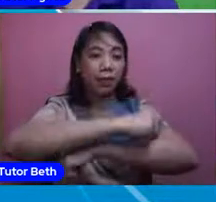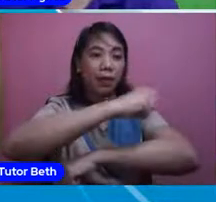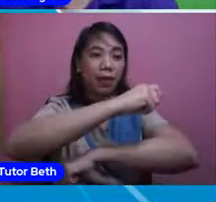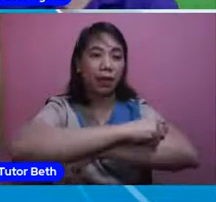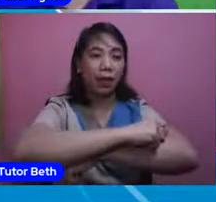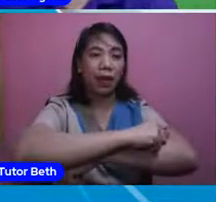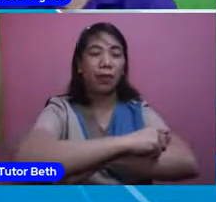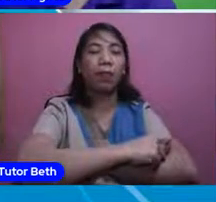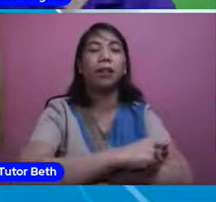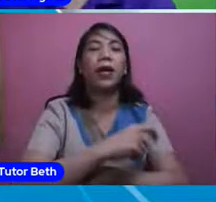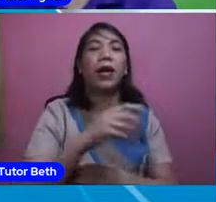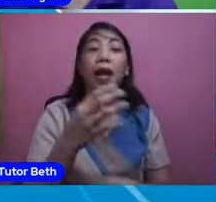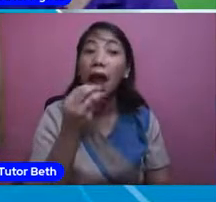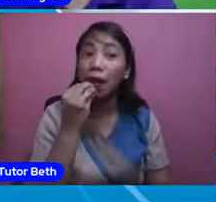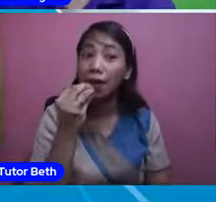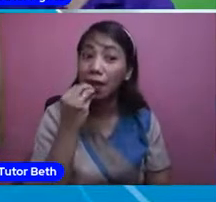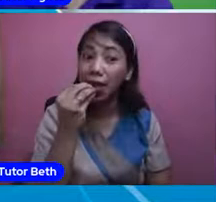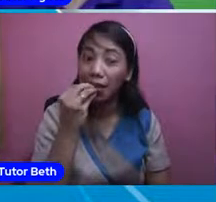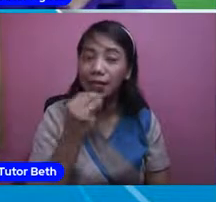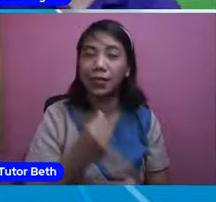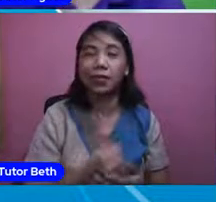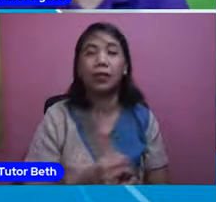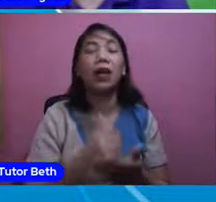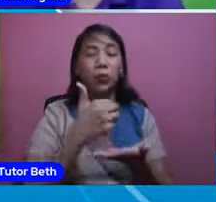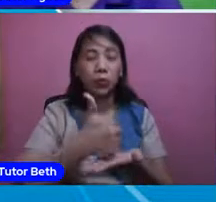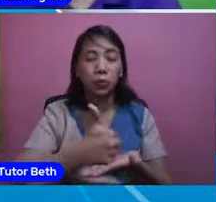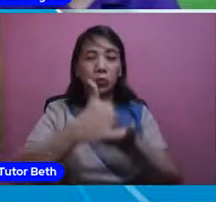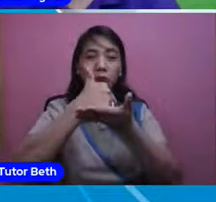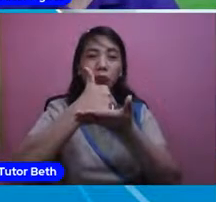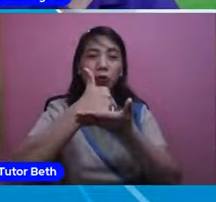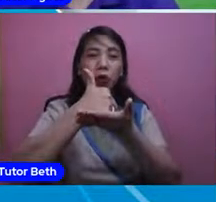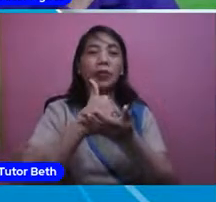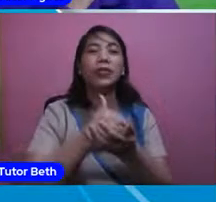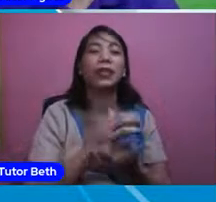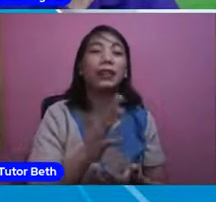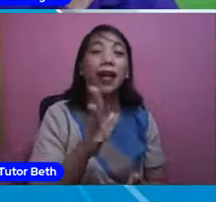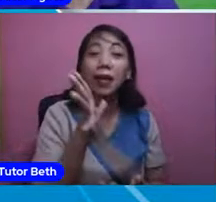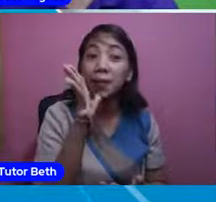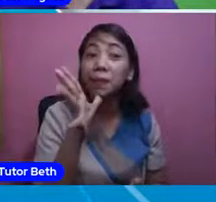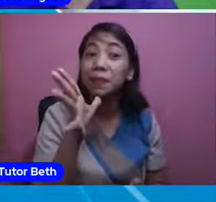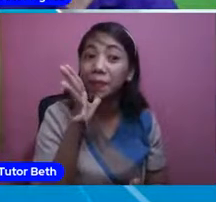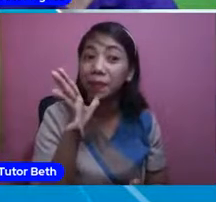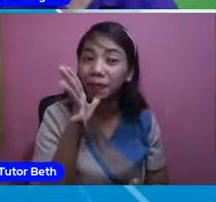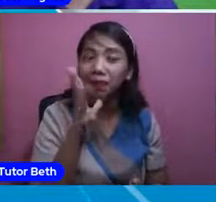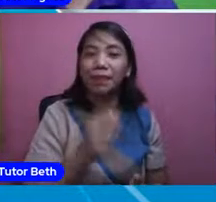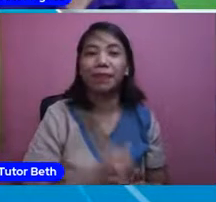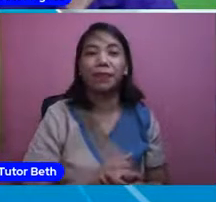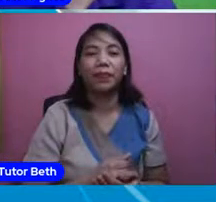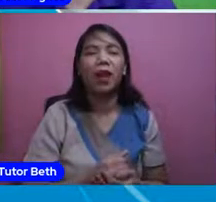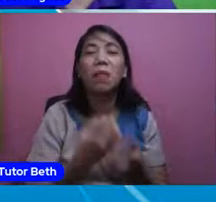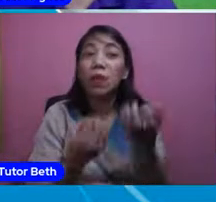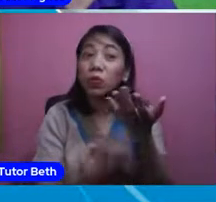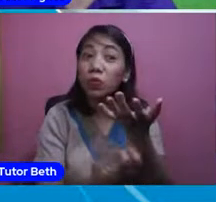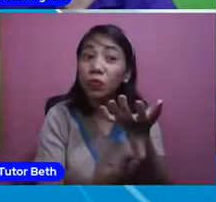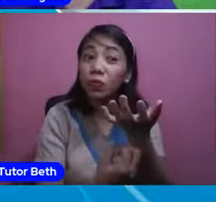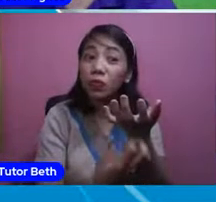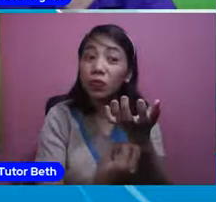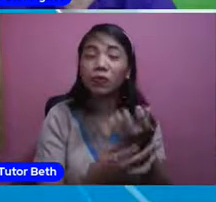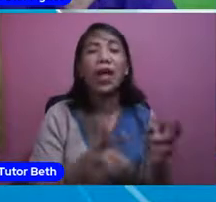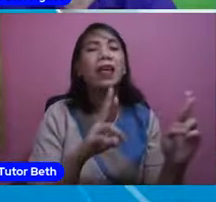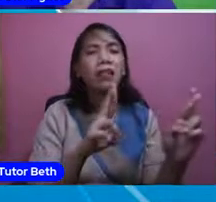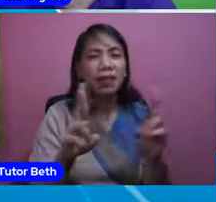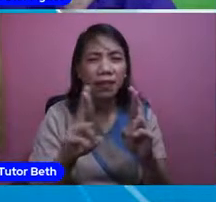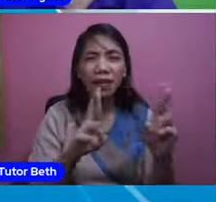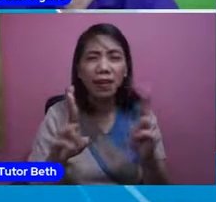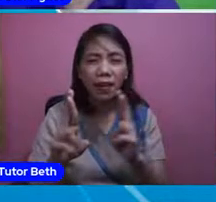hapagkainan. So, tumutulong siya sa nanay. Habang nagluluto si nanay, inahanda niya na yung